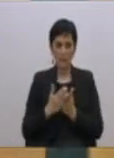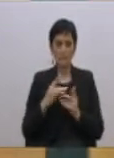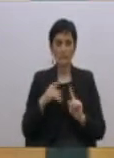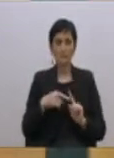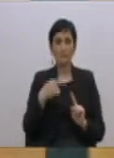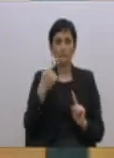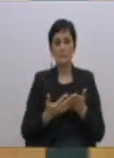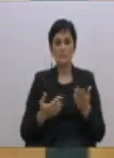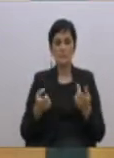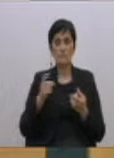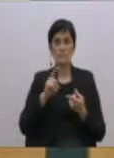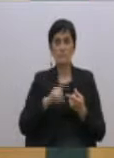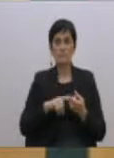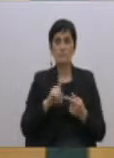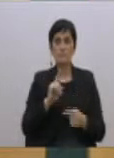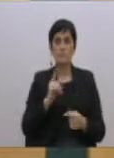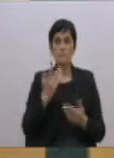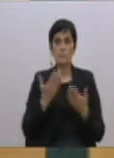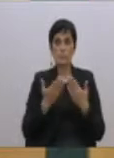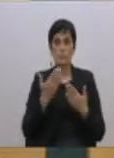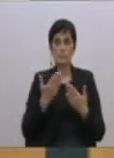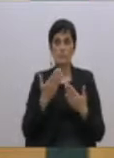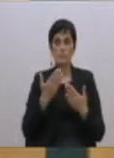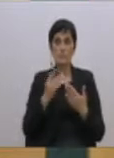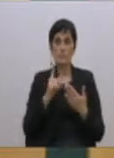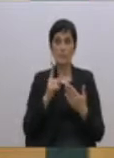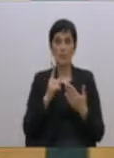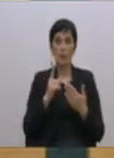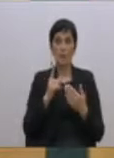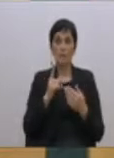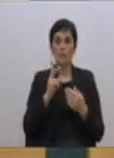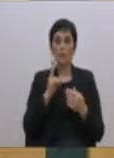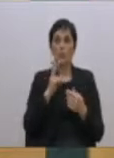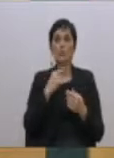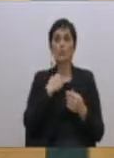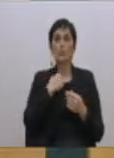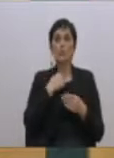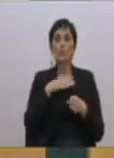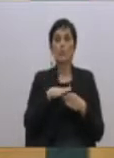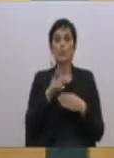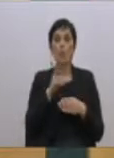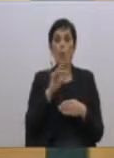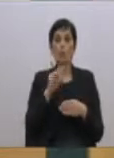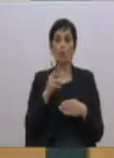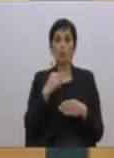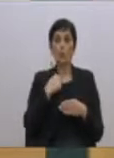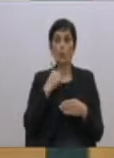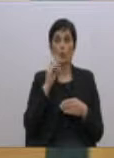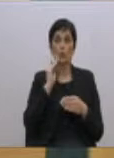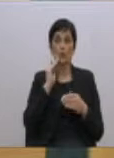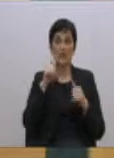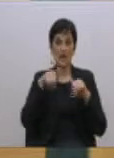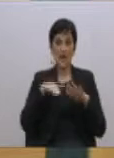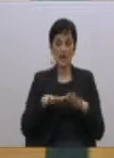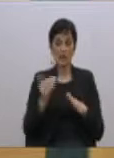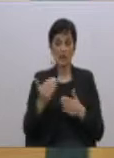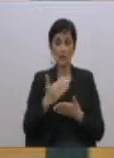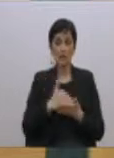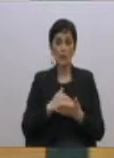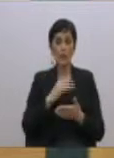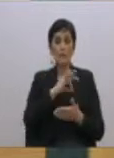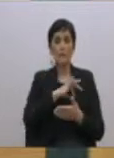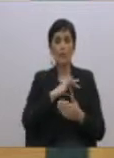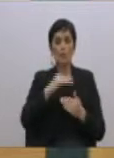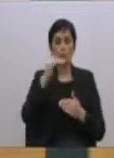Შემდგომი რეკომენდაცია იმას რომ თუკი რომ აღმოიფხრას კორუმის პრობლემა იმ შემთხვევაში როდესაც საკვალიფიკაციო პალატის გადაწყვეტილების შედეგად იუსტიციის